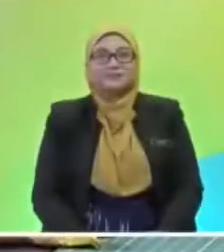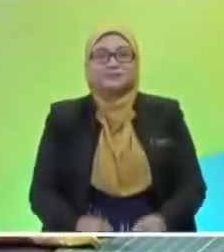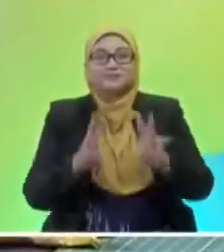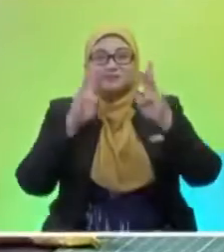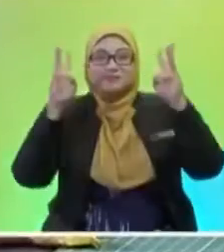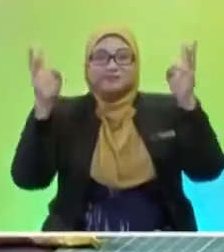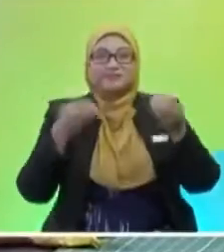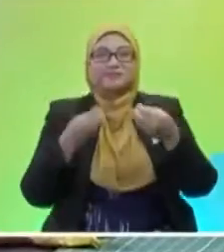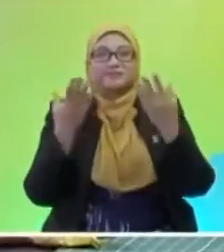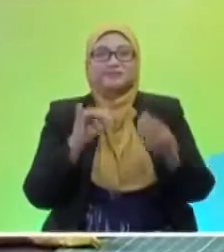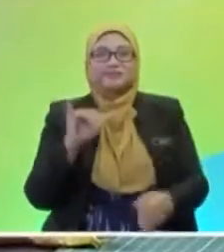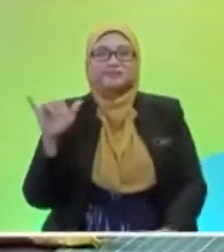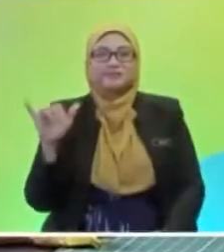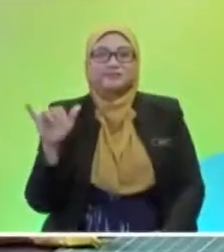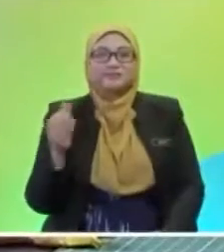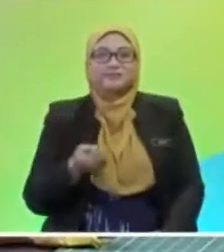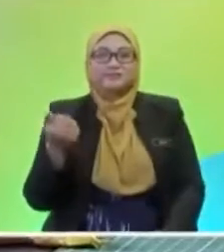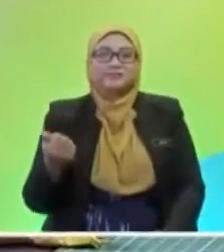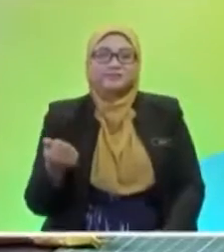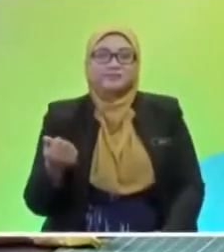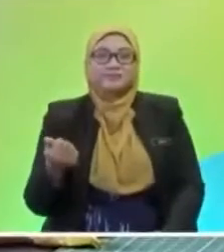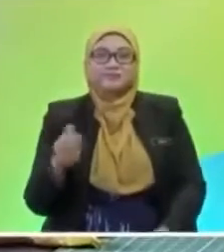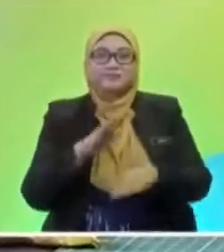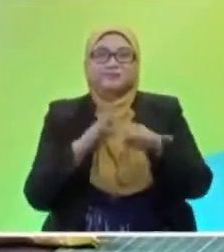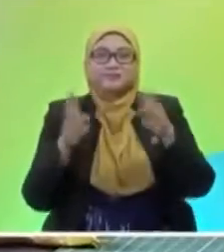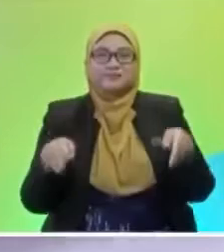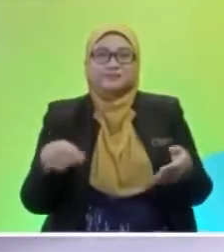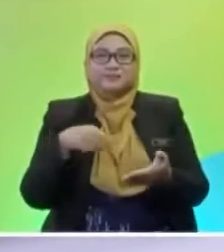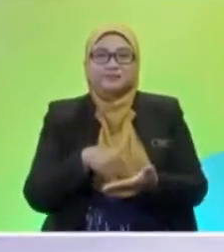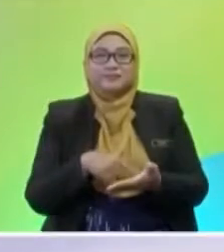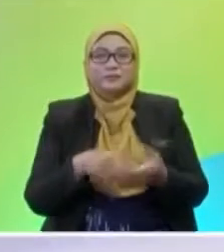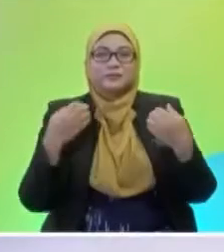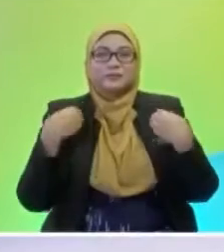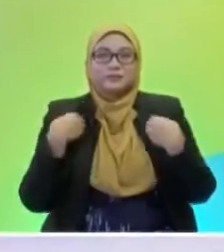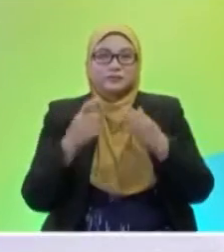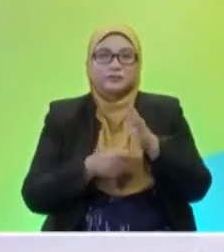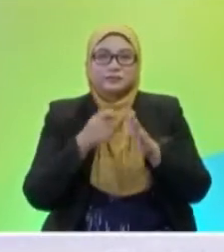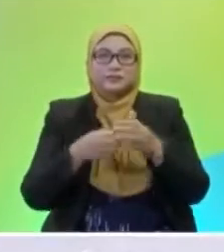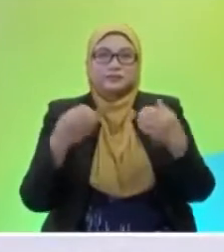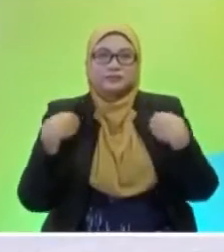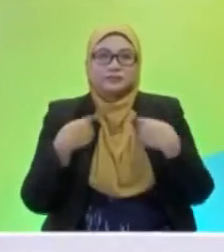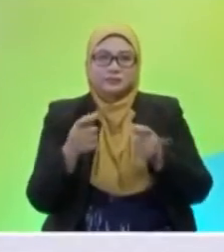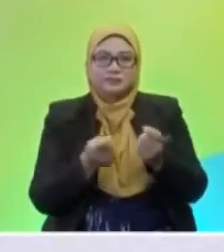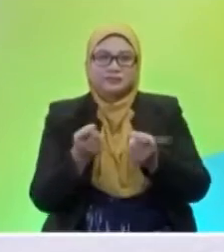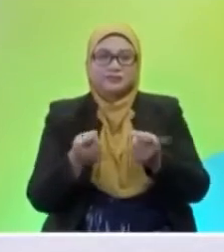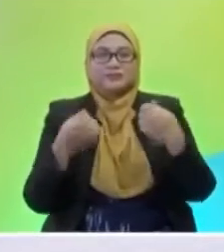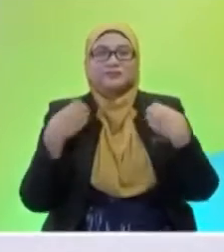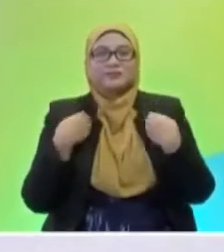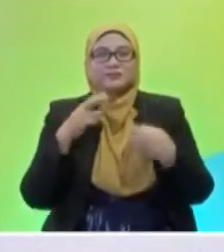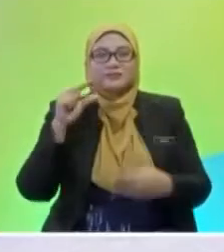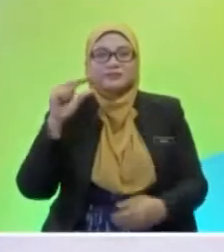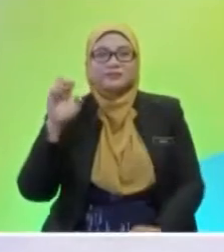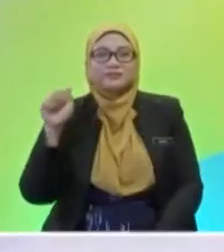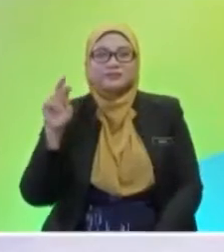Wah, banyaknya komponen atas meja ni. Ada tayar, ada motor, vroom vroom. Ada gear, ada